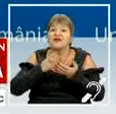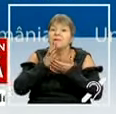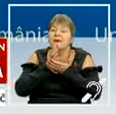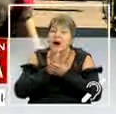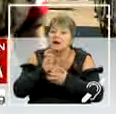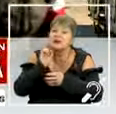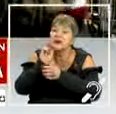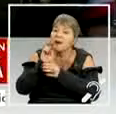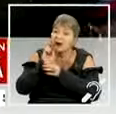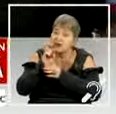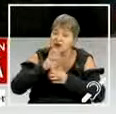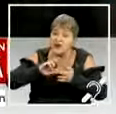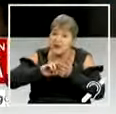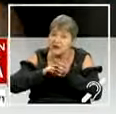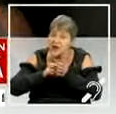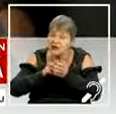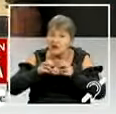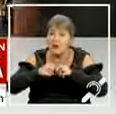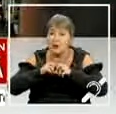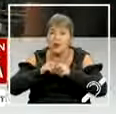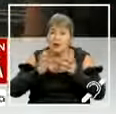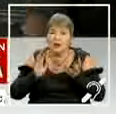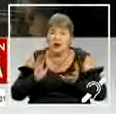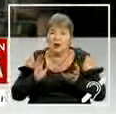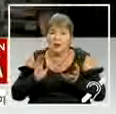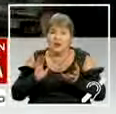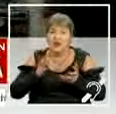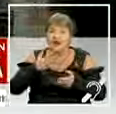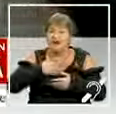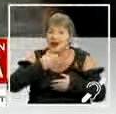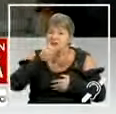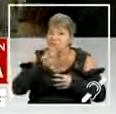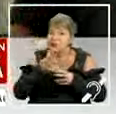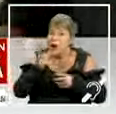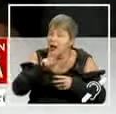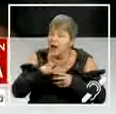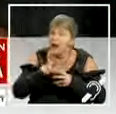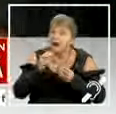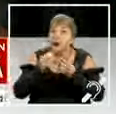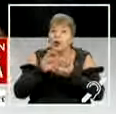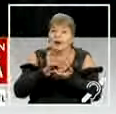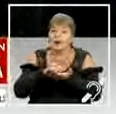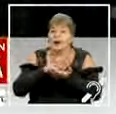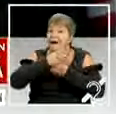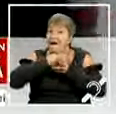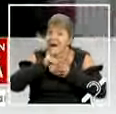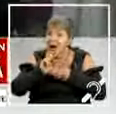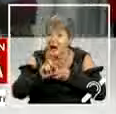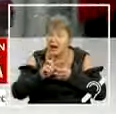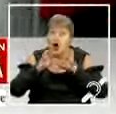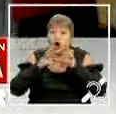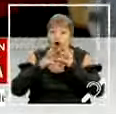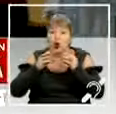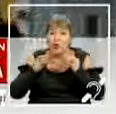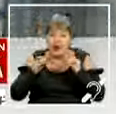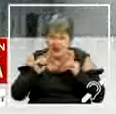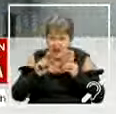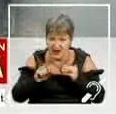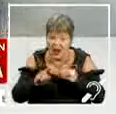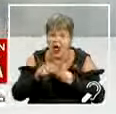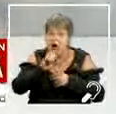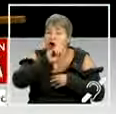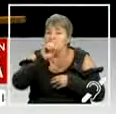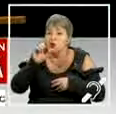la soluție. Vreau să spun încă o dată și să fiu foarte clar. România nu